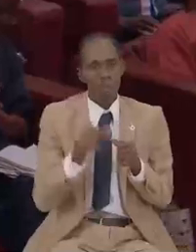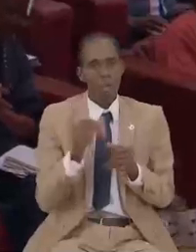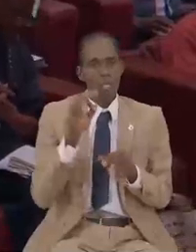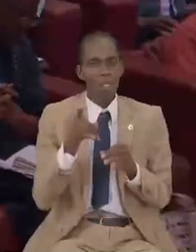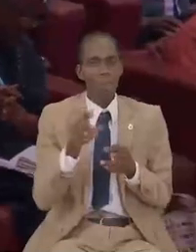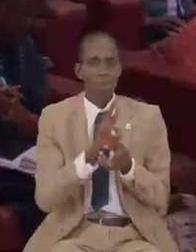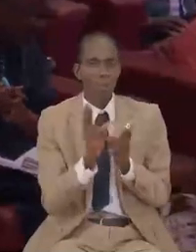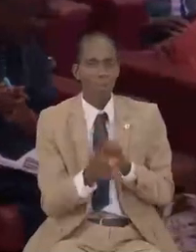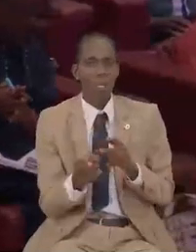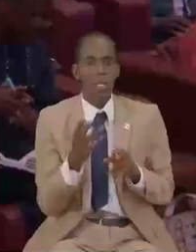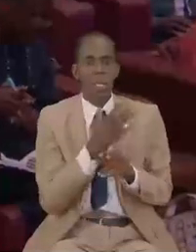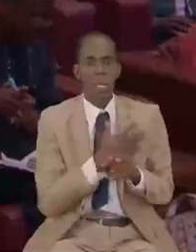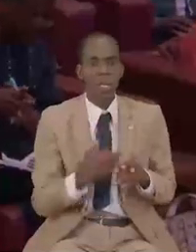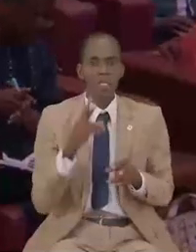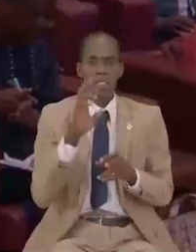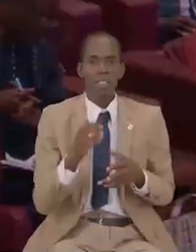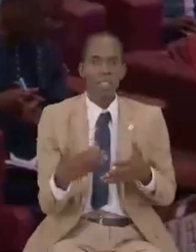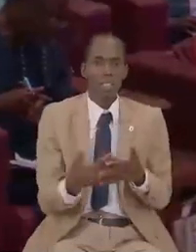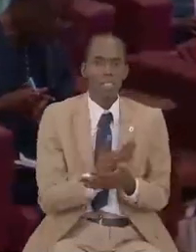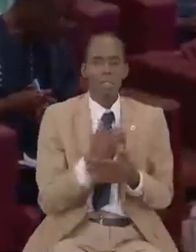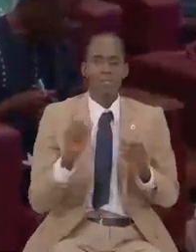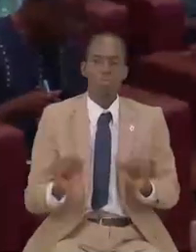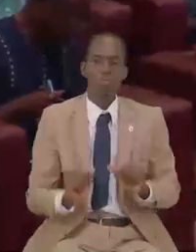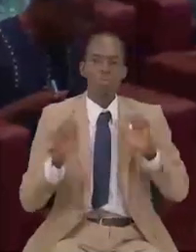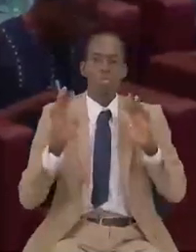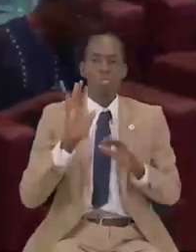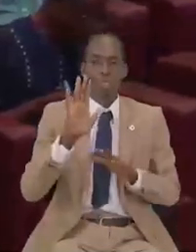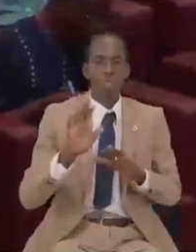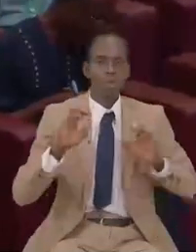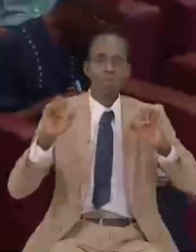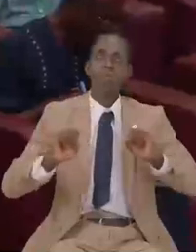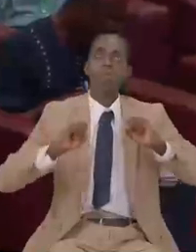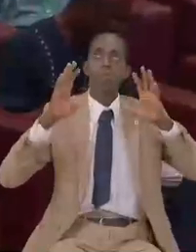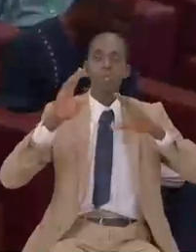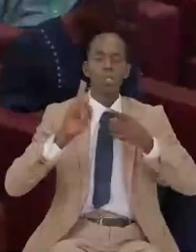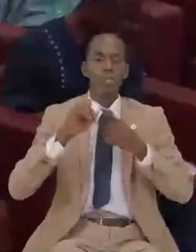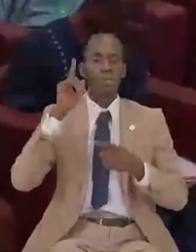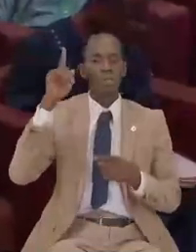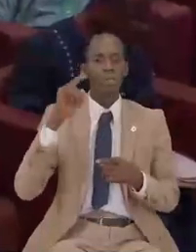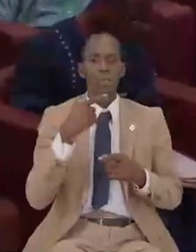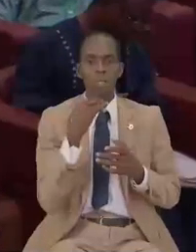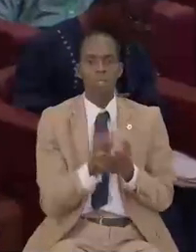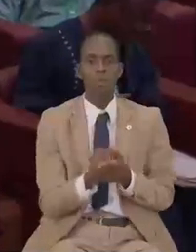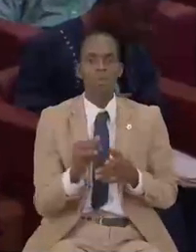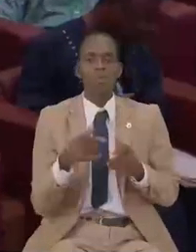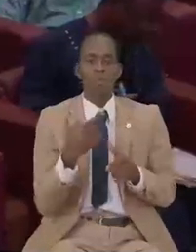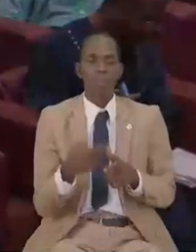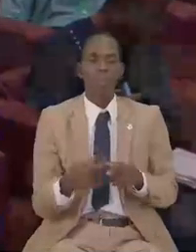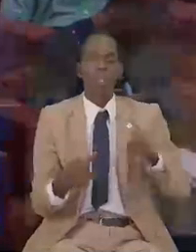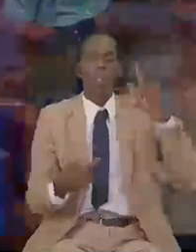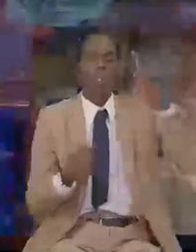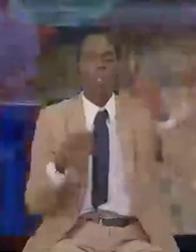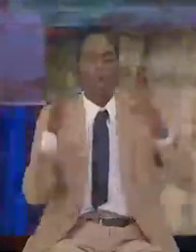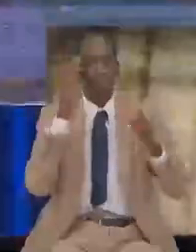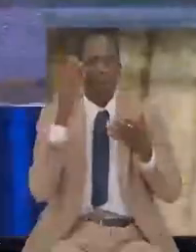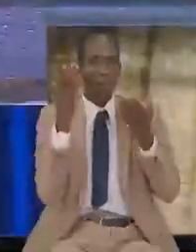te repens et tu renouvelles ta consécration, ton engagement à moi, donc je vous ramènerai dans le